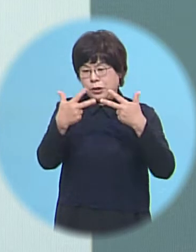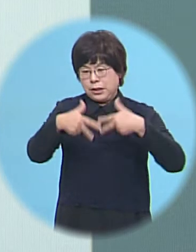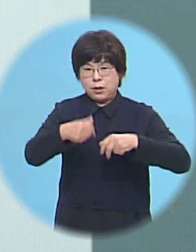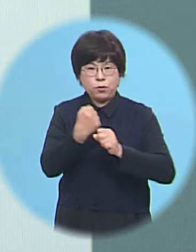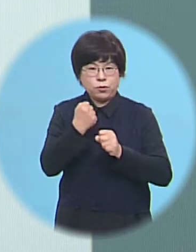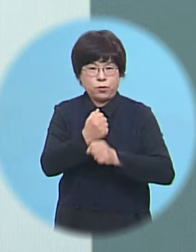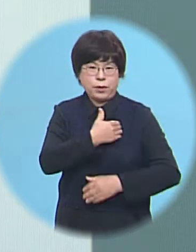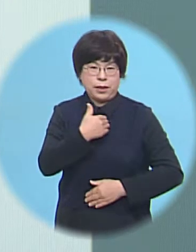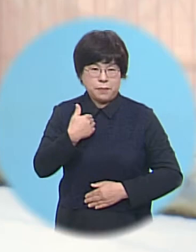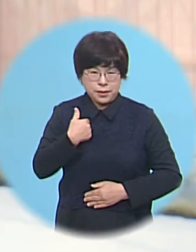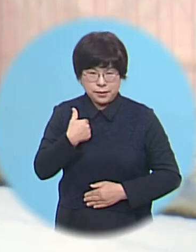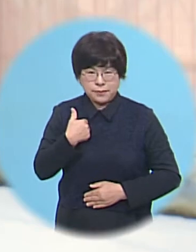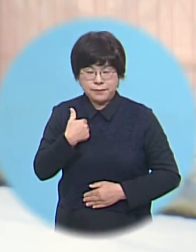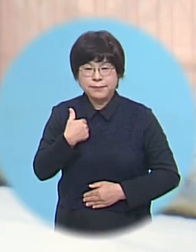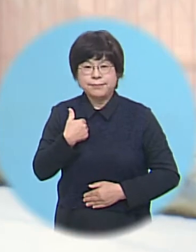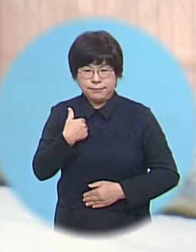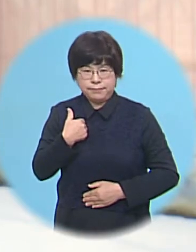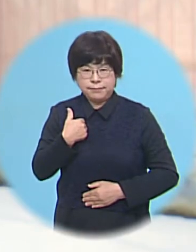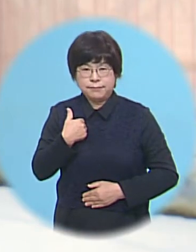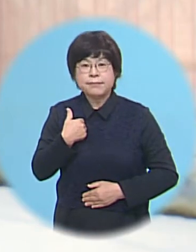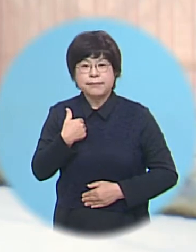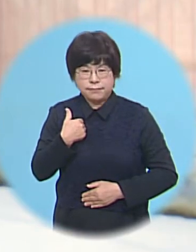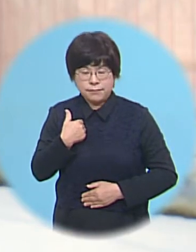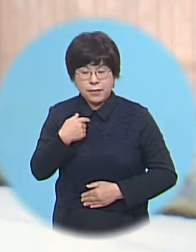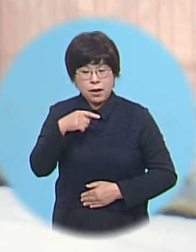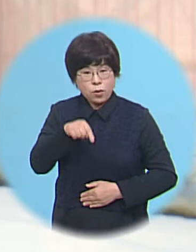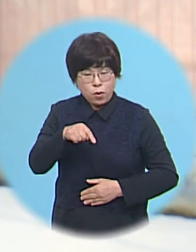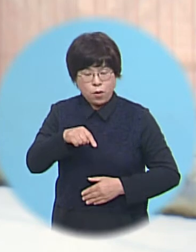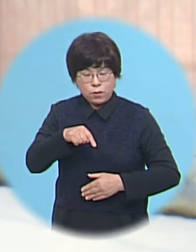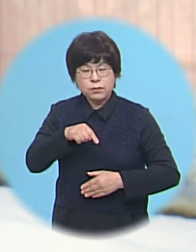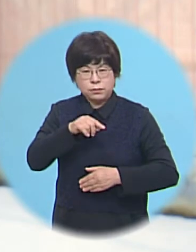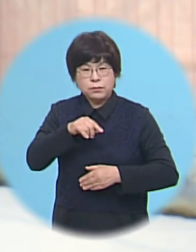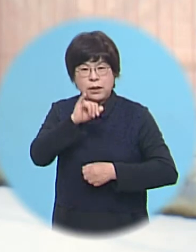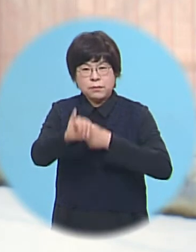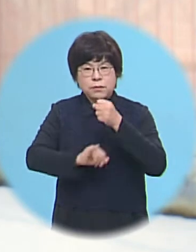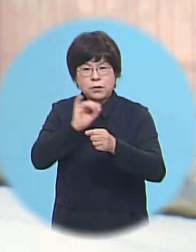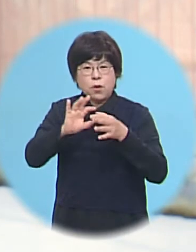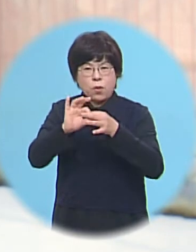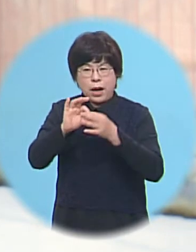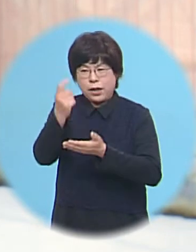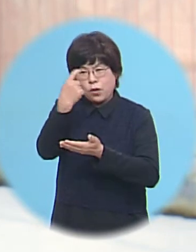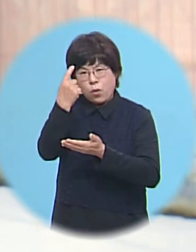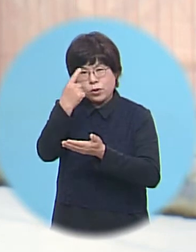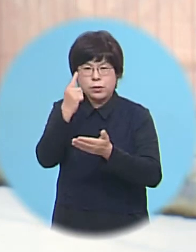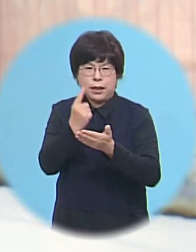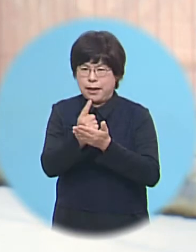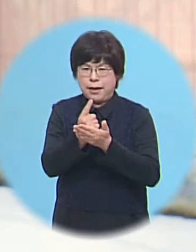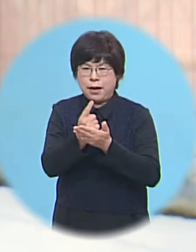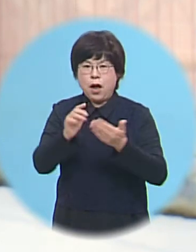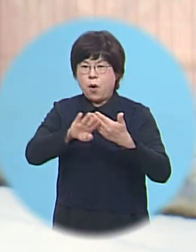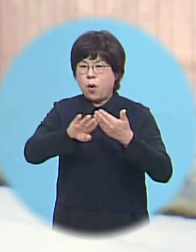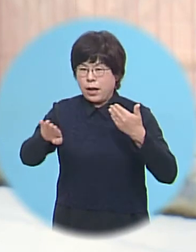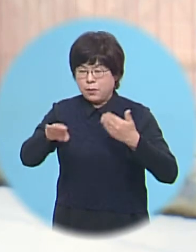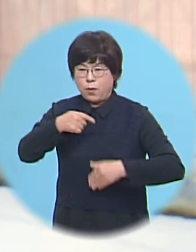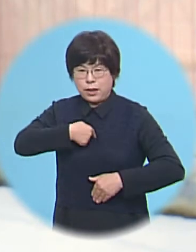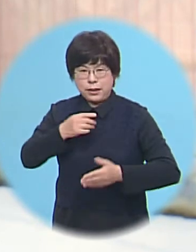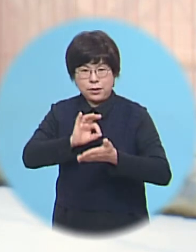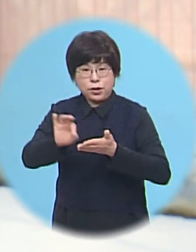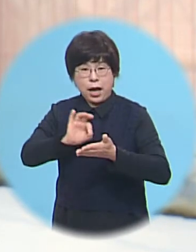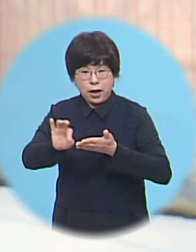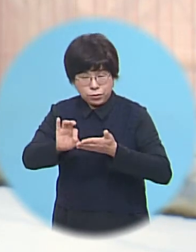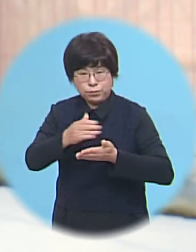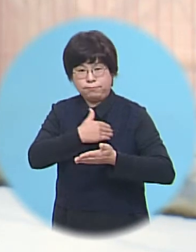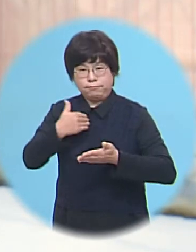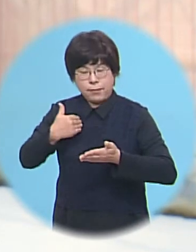。 単なる、オンライン講習だけではなくて、実際に私たちが使えるようなシステムを